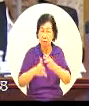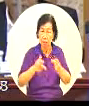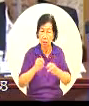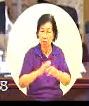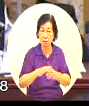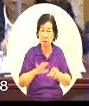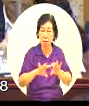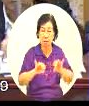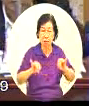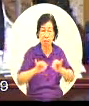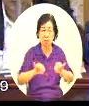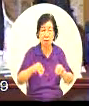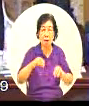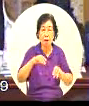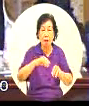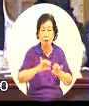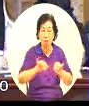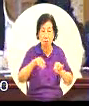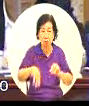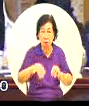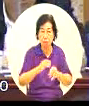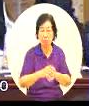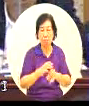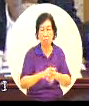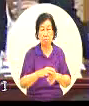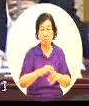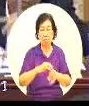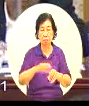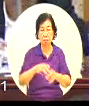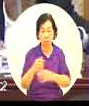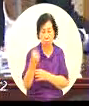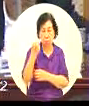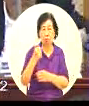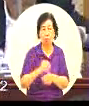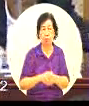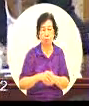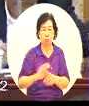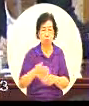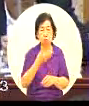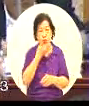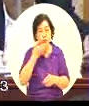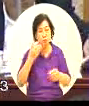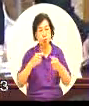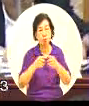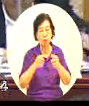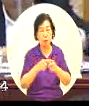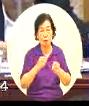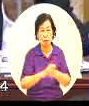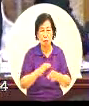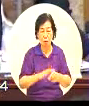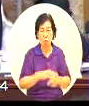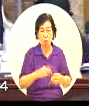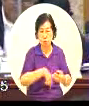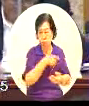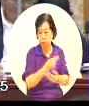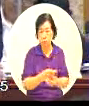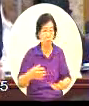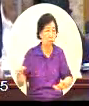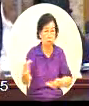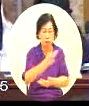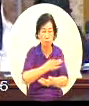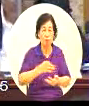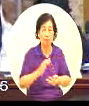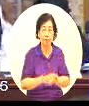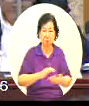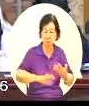权应该是它本来就私人嘛吼，我们大概不会是采取一个征收，整个征收进来，就是说它可能要额外缴一